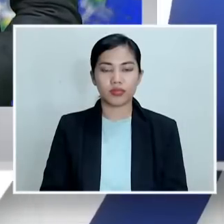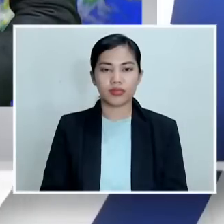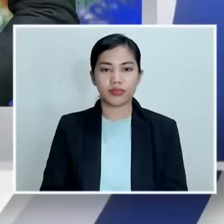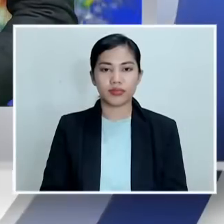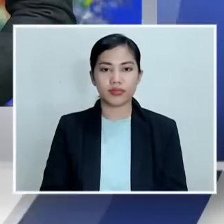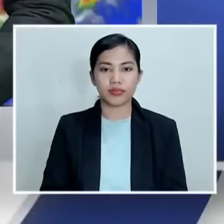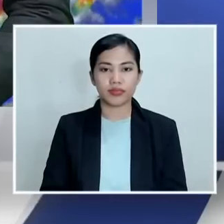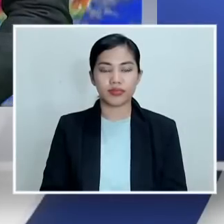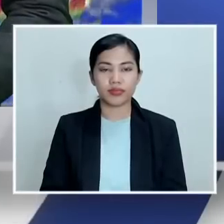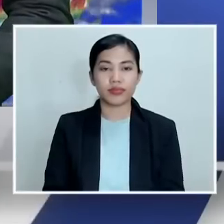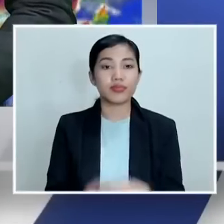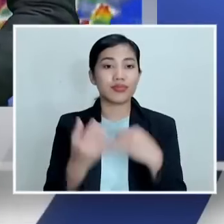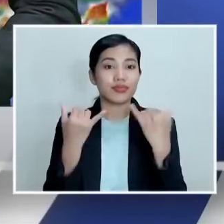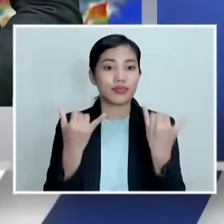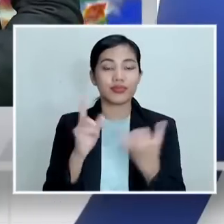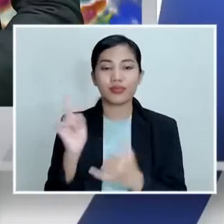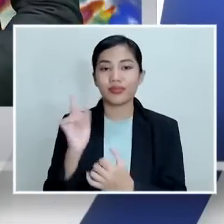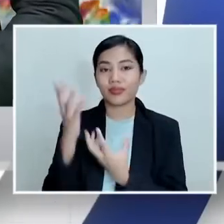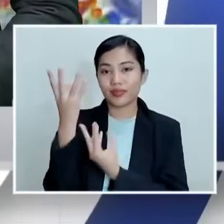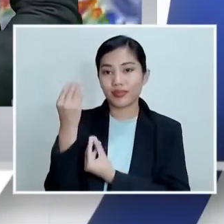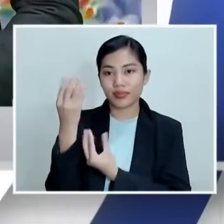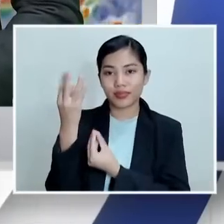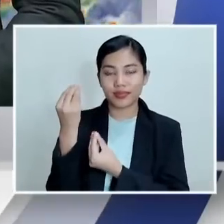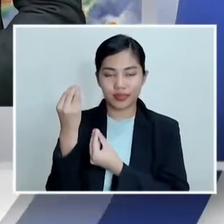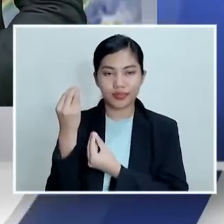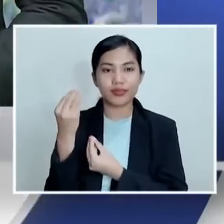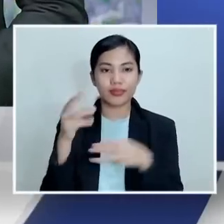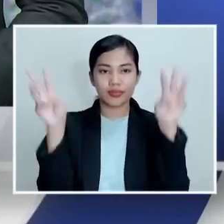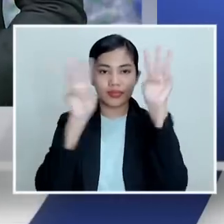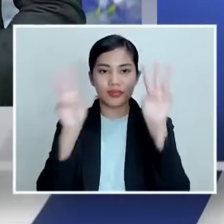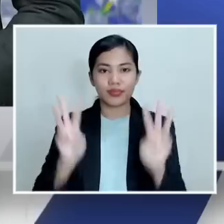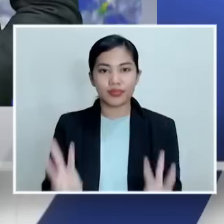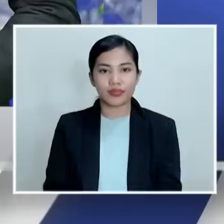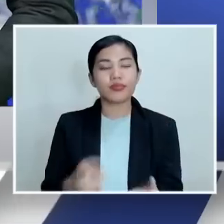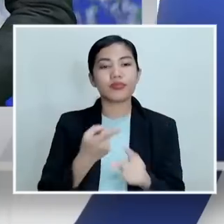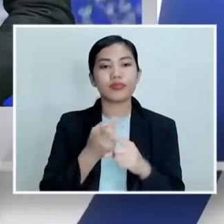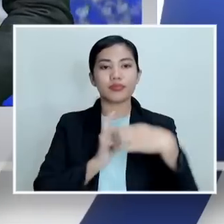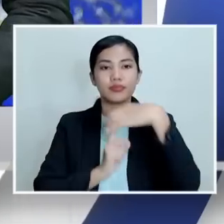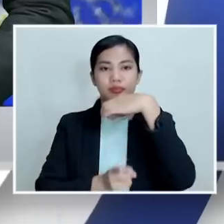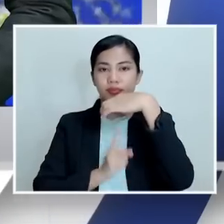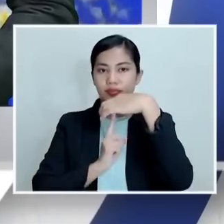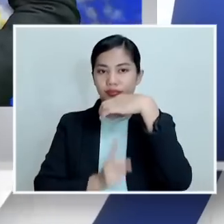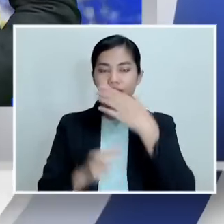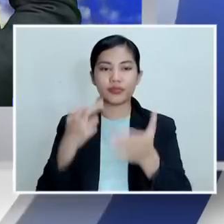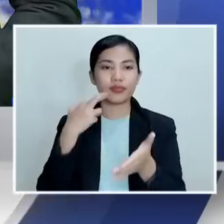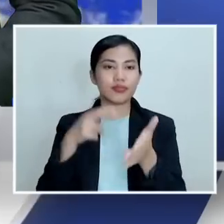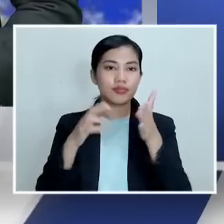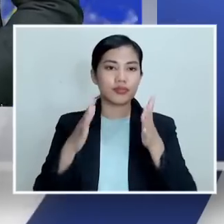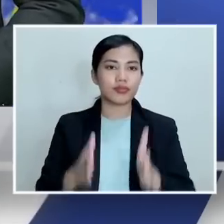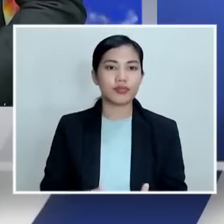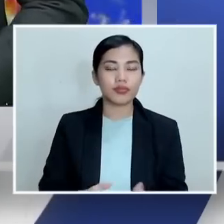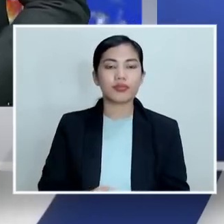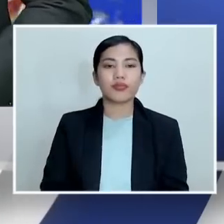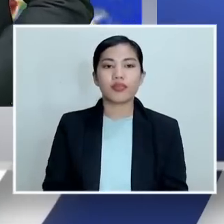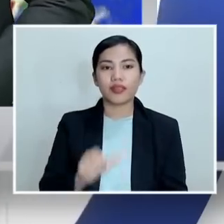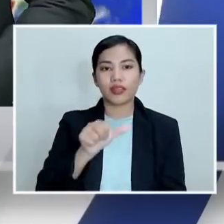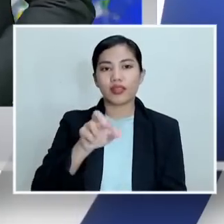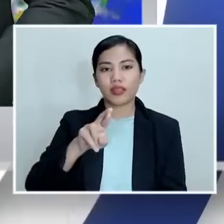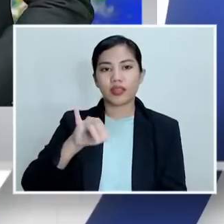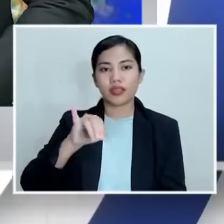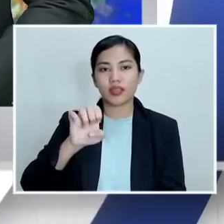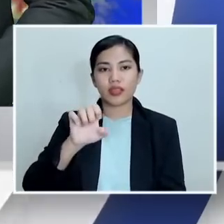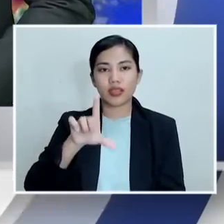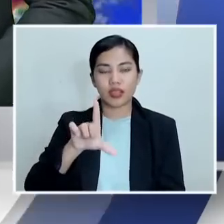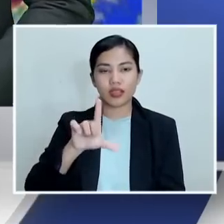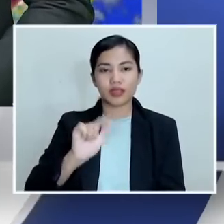Alamin muna natin ang magiging lagay po ng panahon mula kay ABS-CBN resident meteorologist Ariel Rojas.